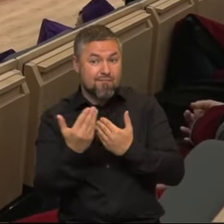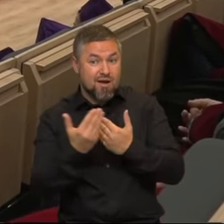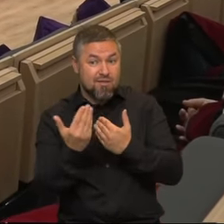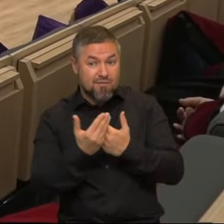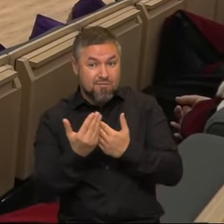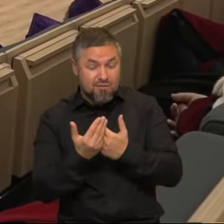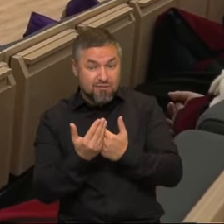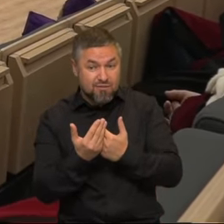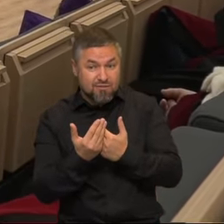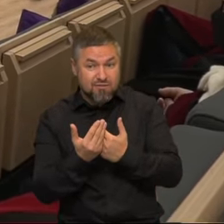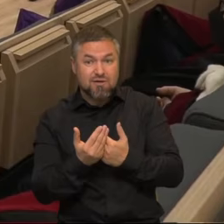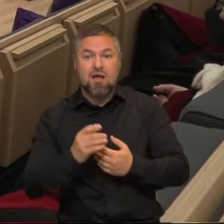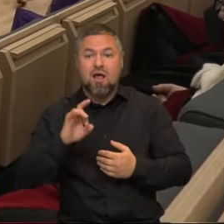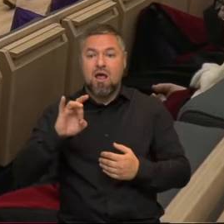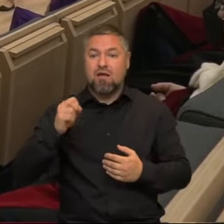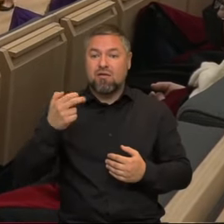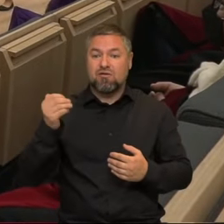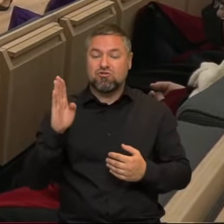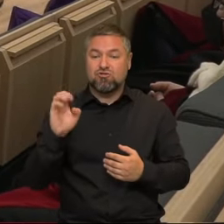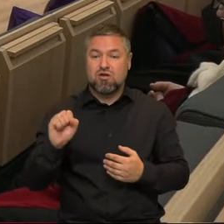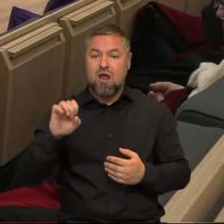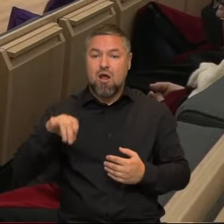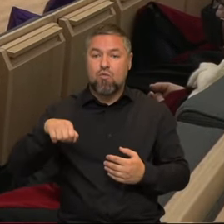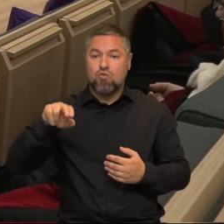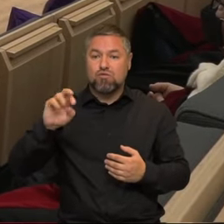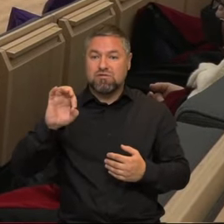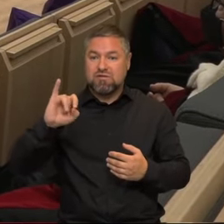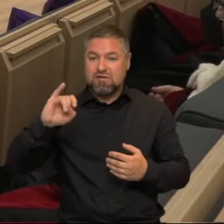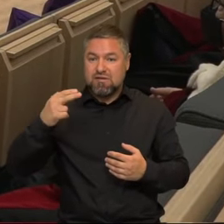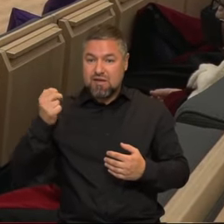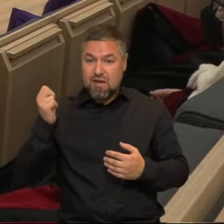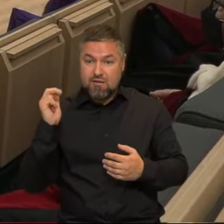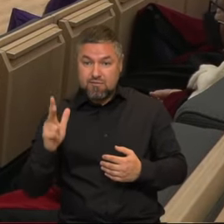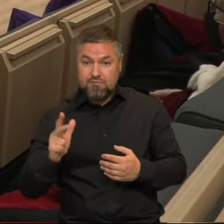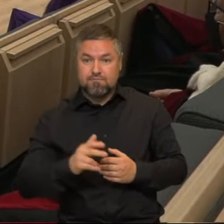Matematyki Stosowanej Agnieszka Augustyniak,